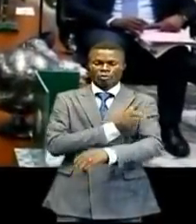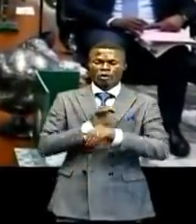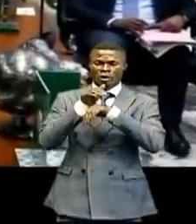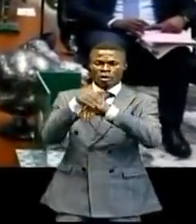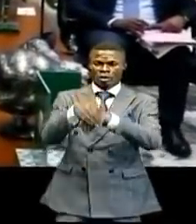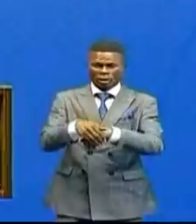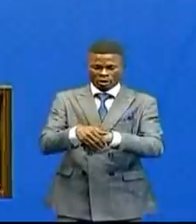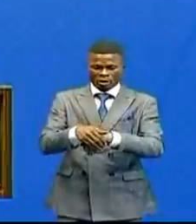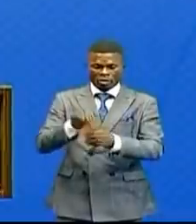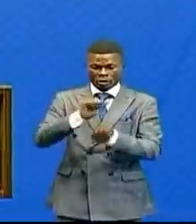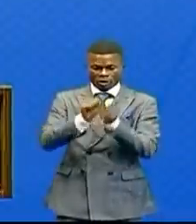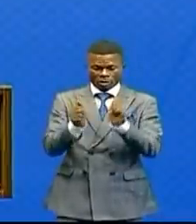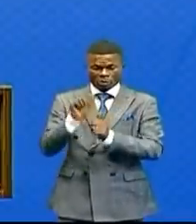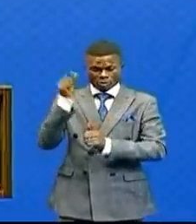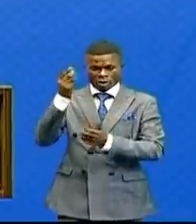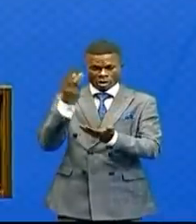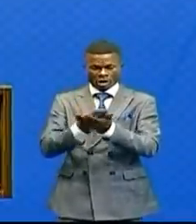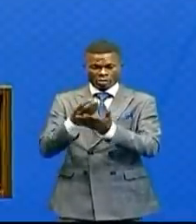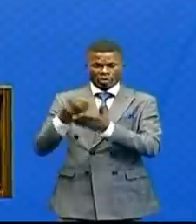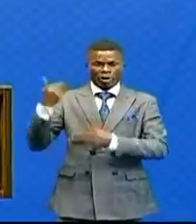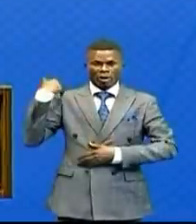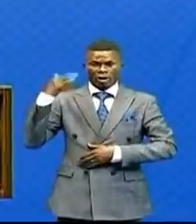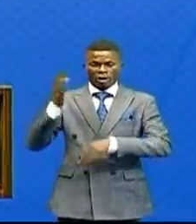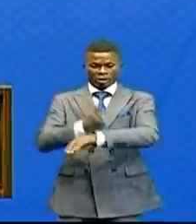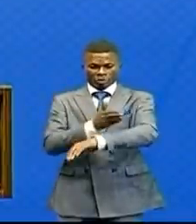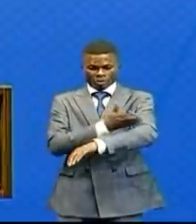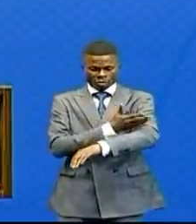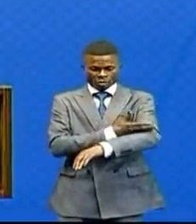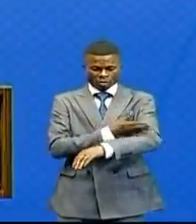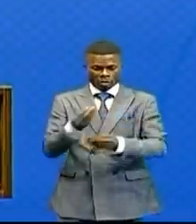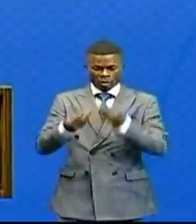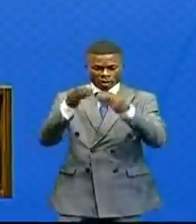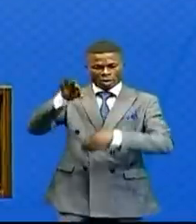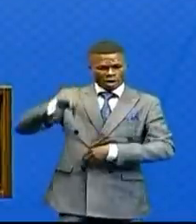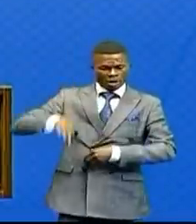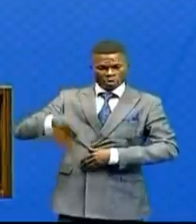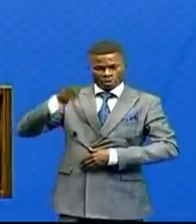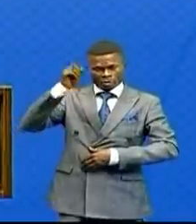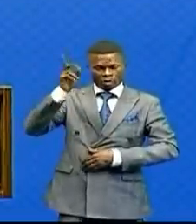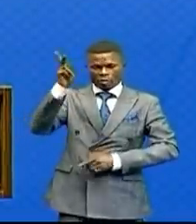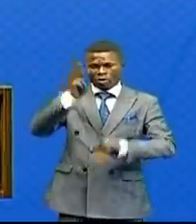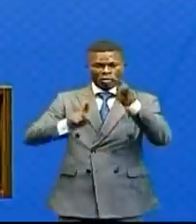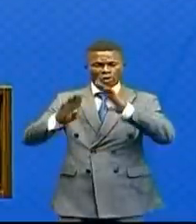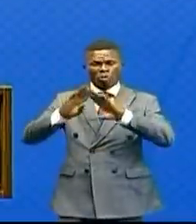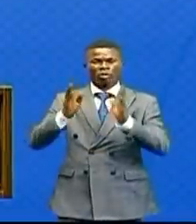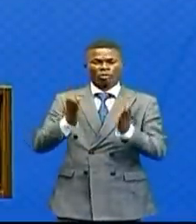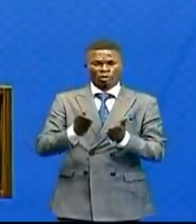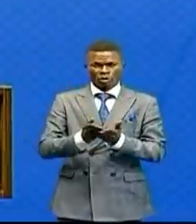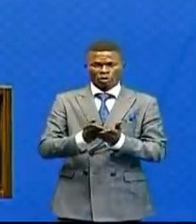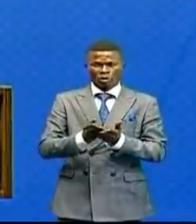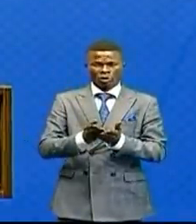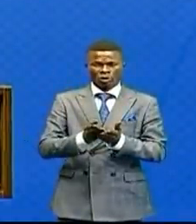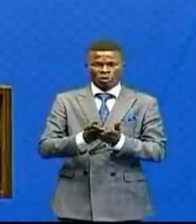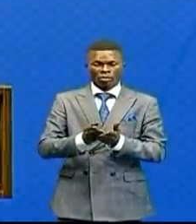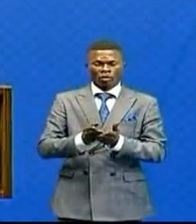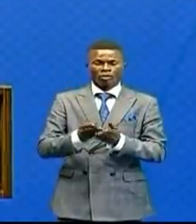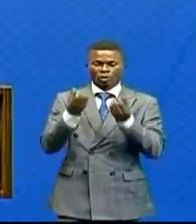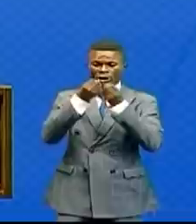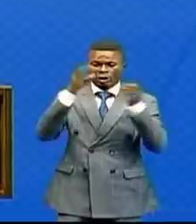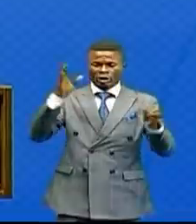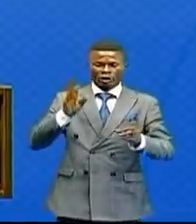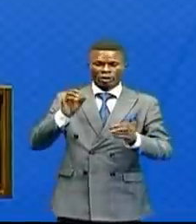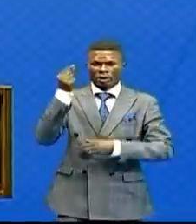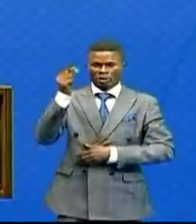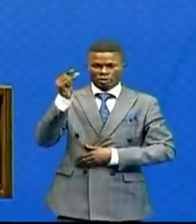contribution de ces secteurs dans le budget de l'État et de faire bénéficier en priorité à nos populations nos richesses